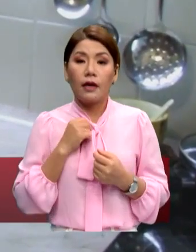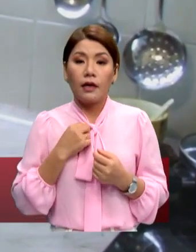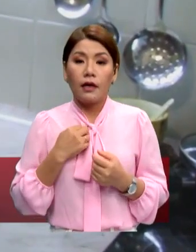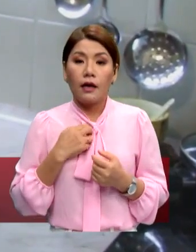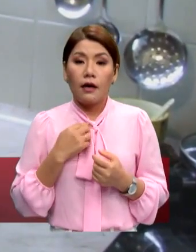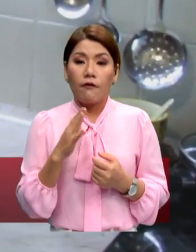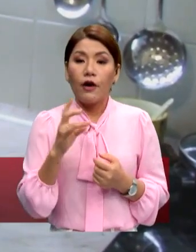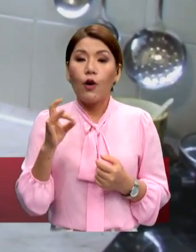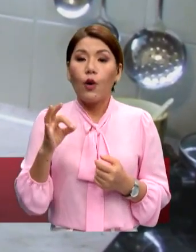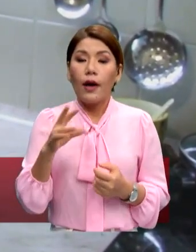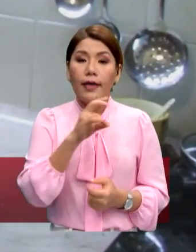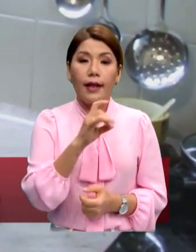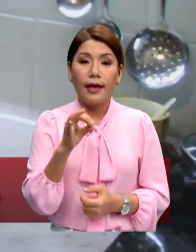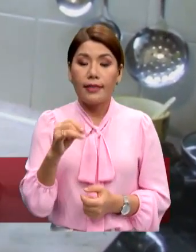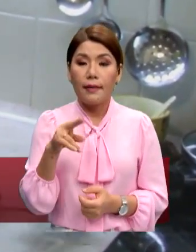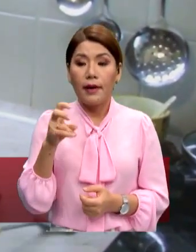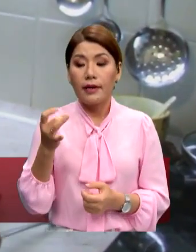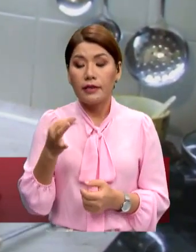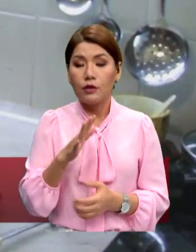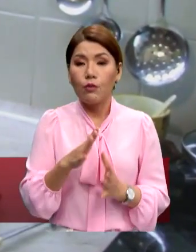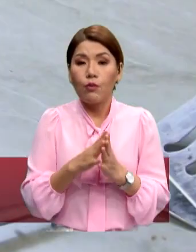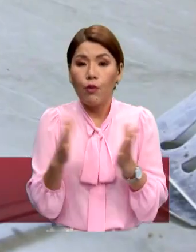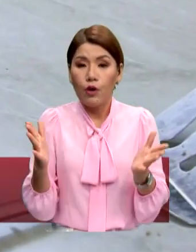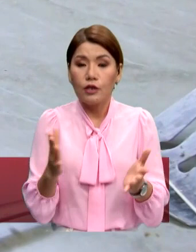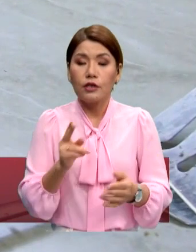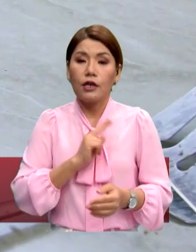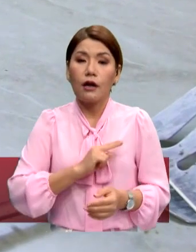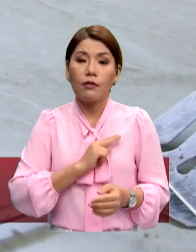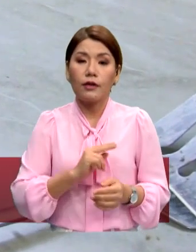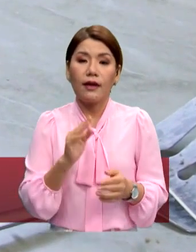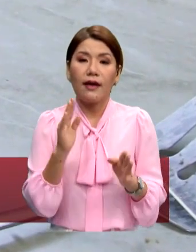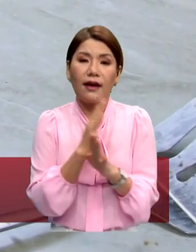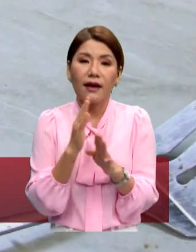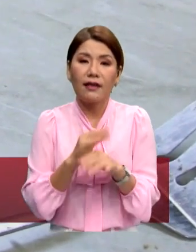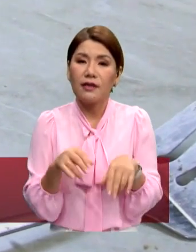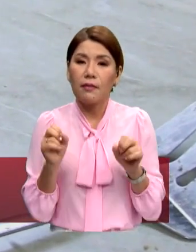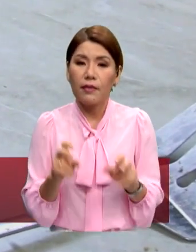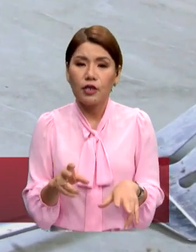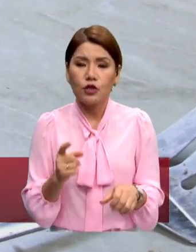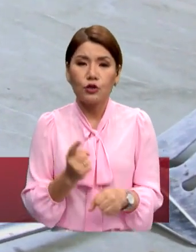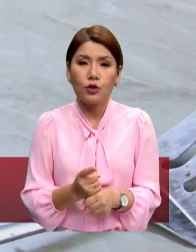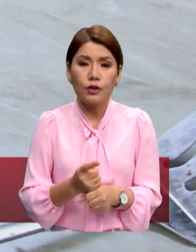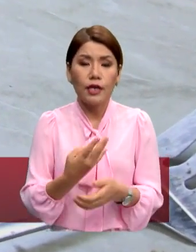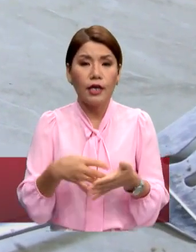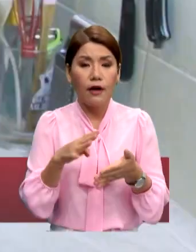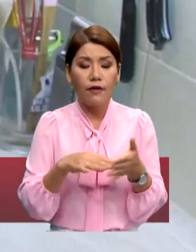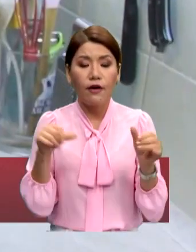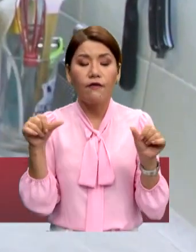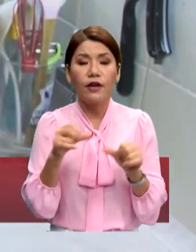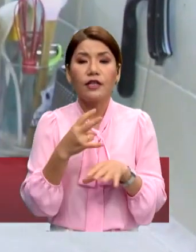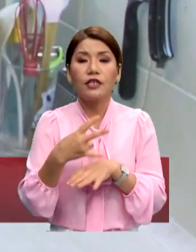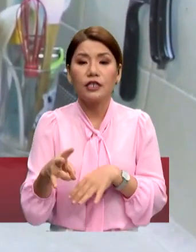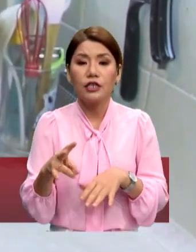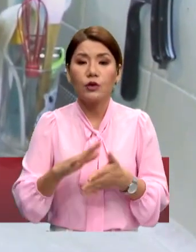Жительница ВКО Елена Полянцева большую часть жизни проработала в Центре экологической безопасности. Жесткий график, вредные условия труда.